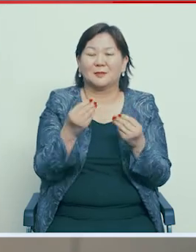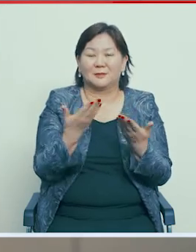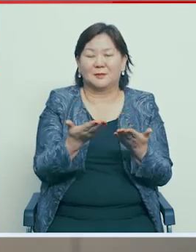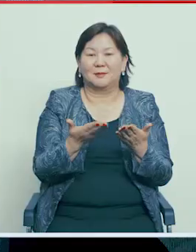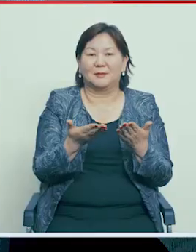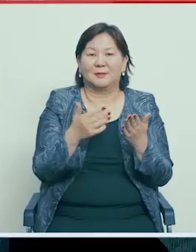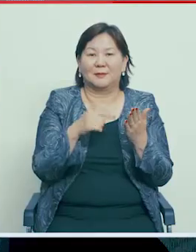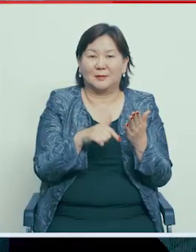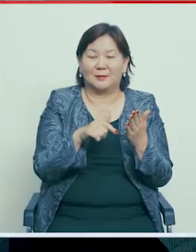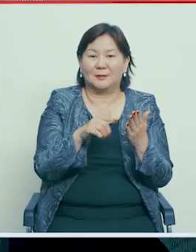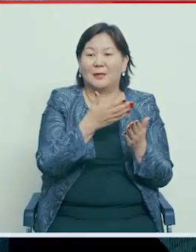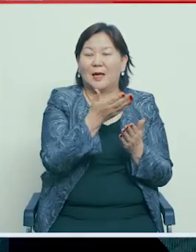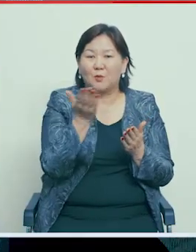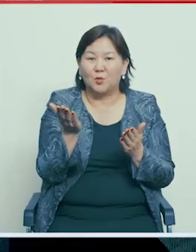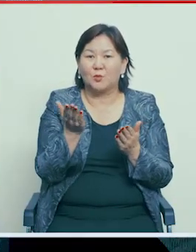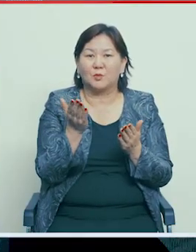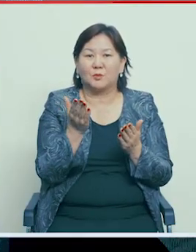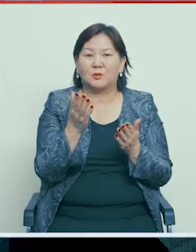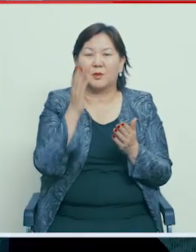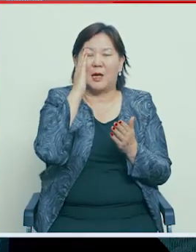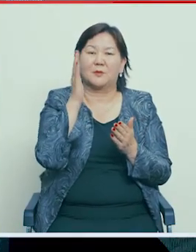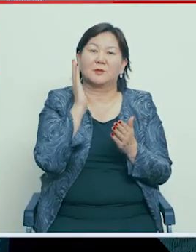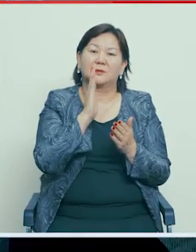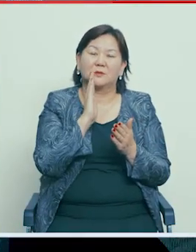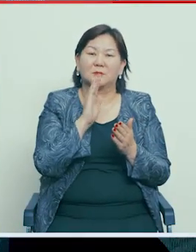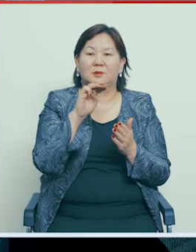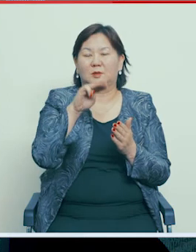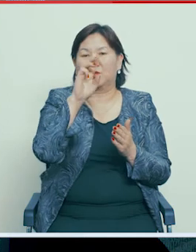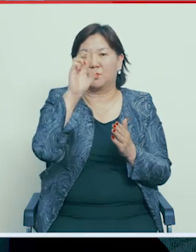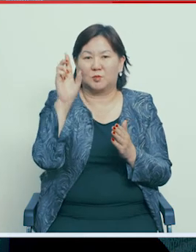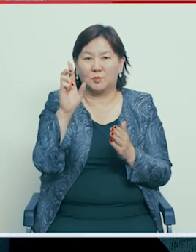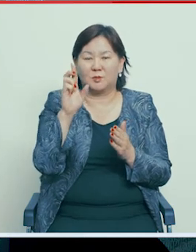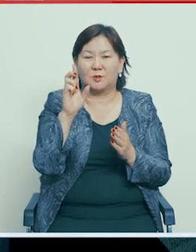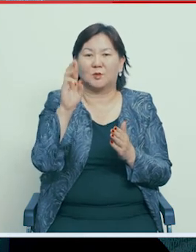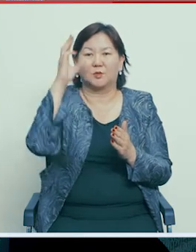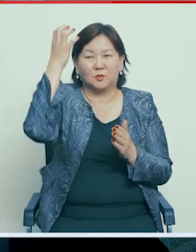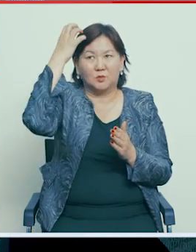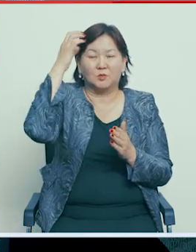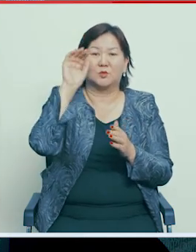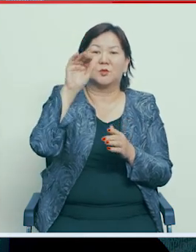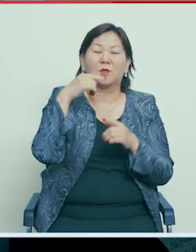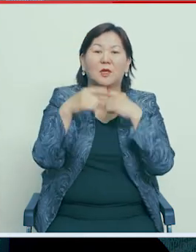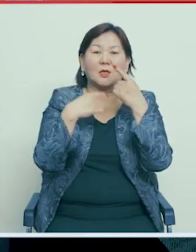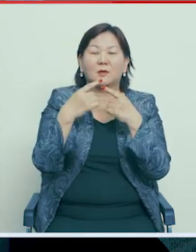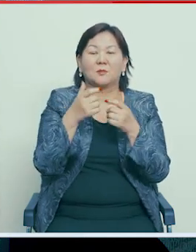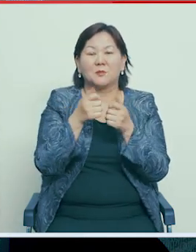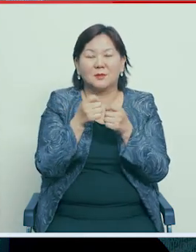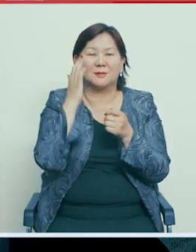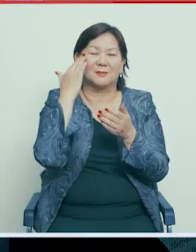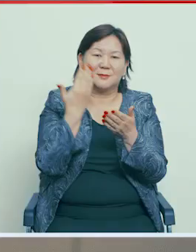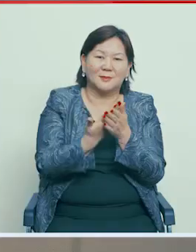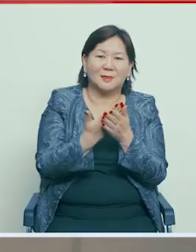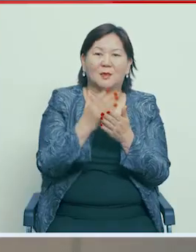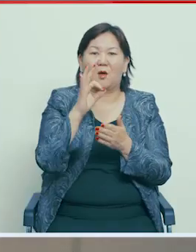дээр та бүхэн бусад эцэг эхчүүдтэй төрийн бус байгууллагуудад төрд одоо хэлэх мессеж санаа оноо